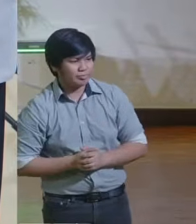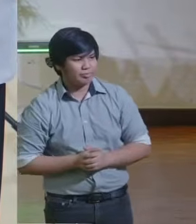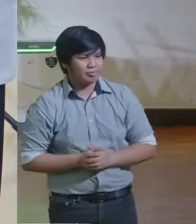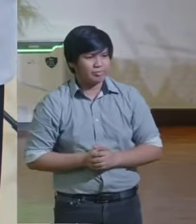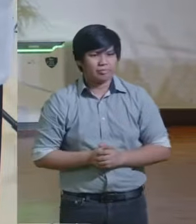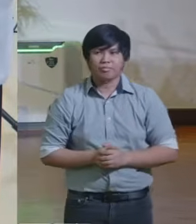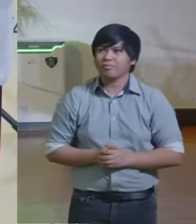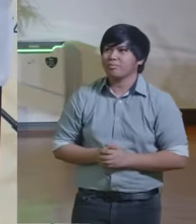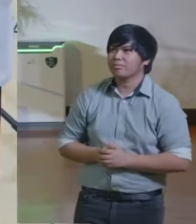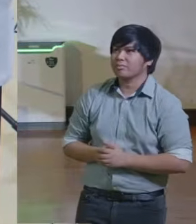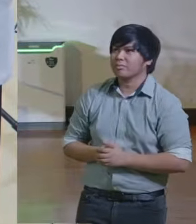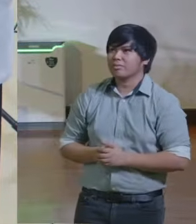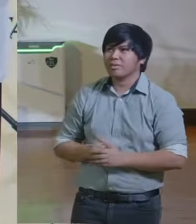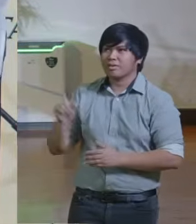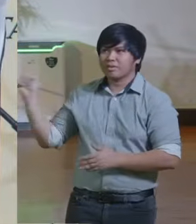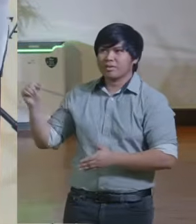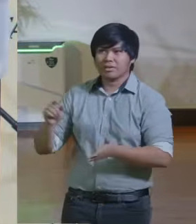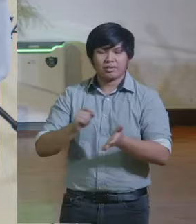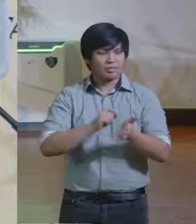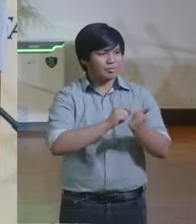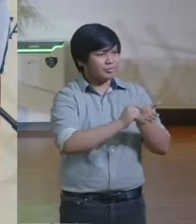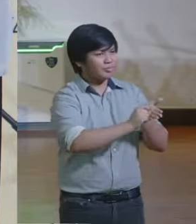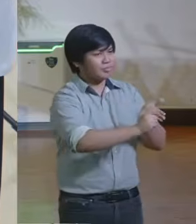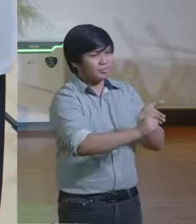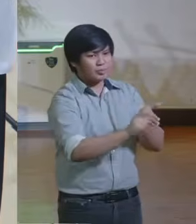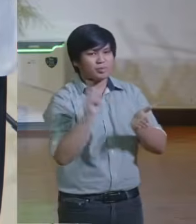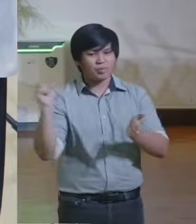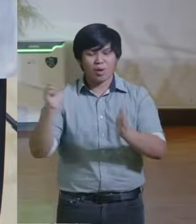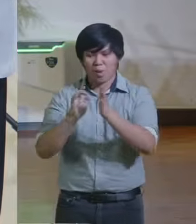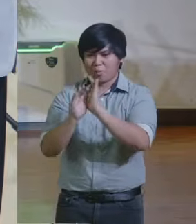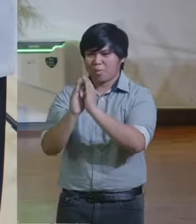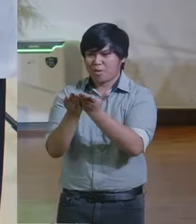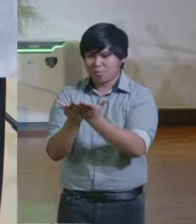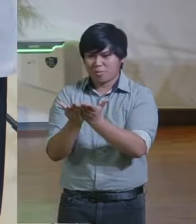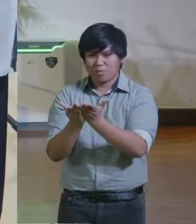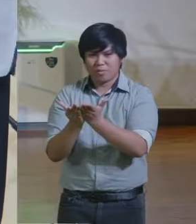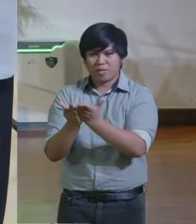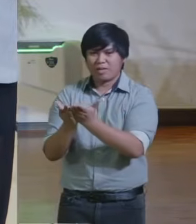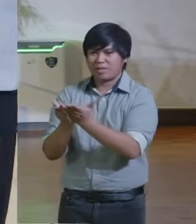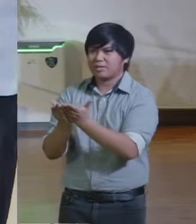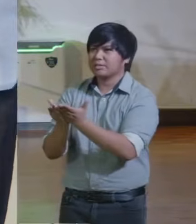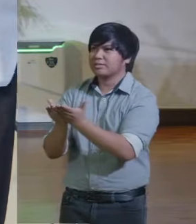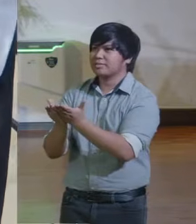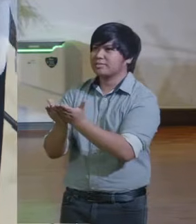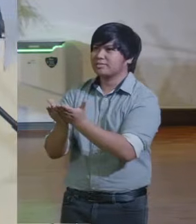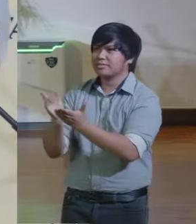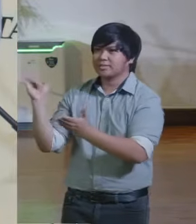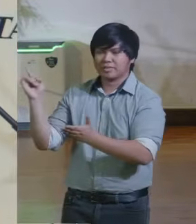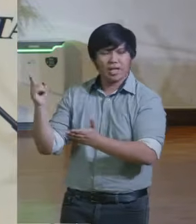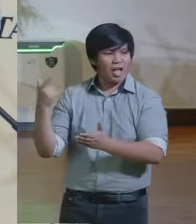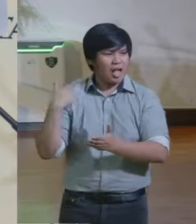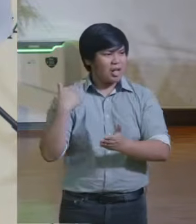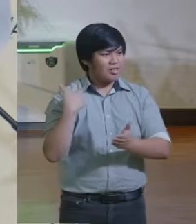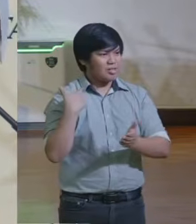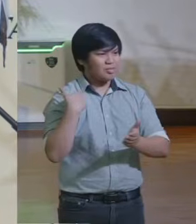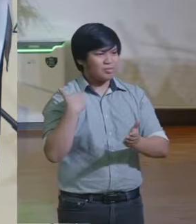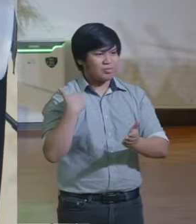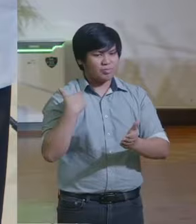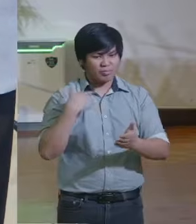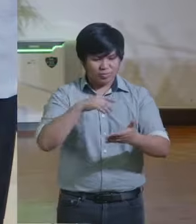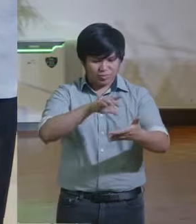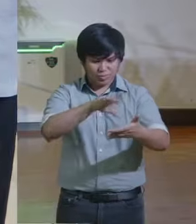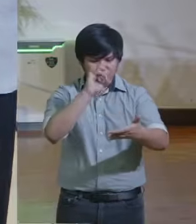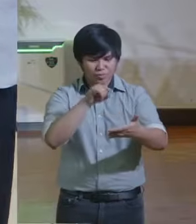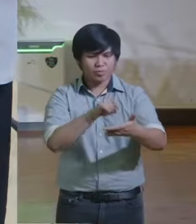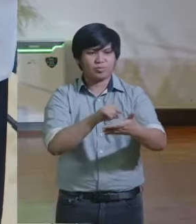Kaya po nakalagay po ito sa Biblia ko. Doon sa spine ng aking Biblia, pinalagay ko po itong verse na